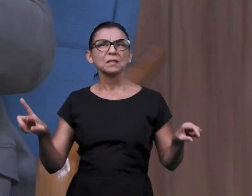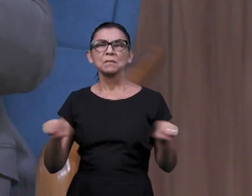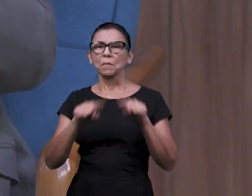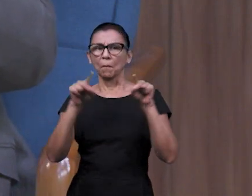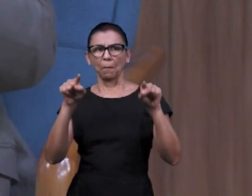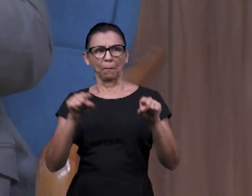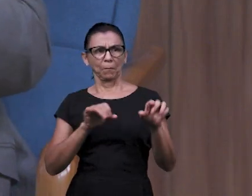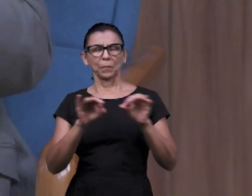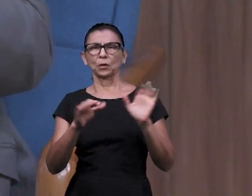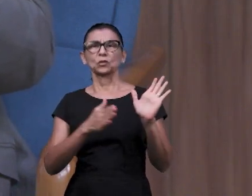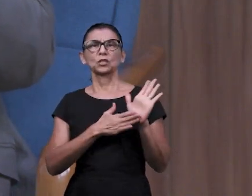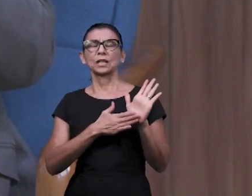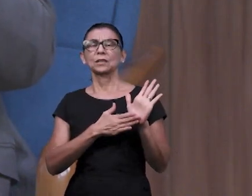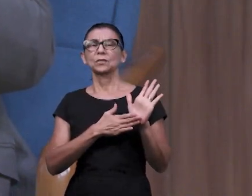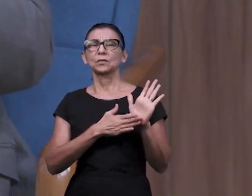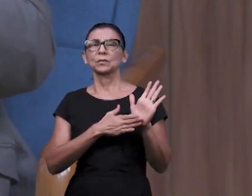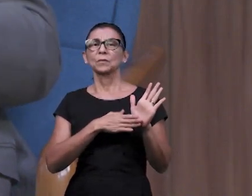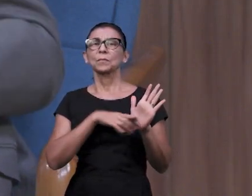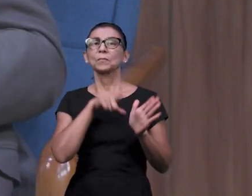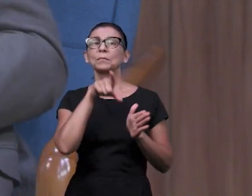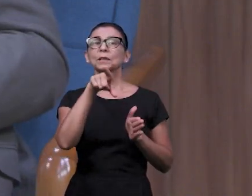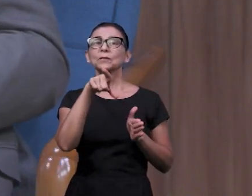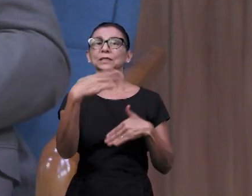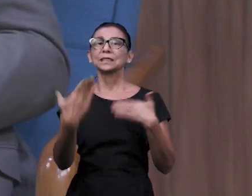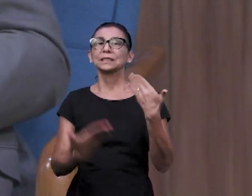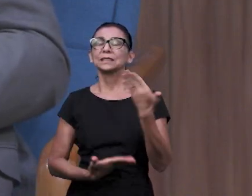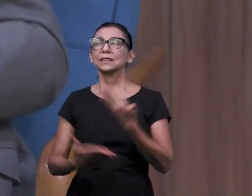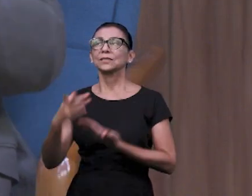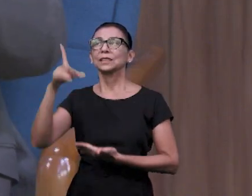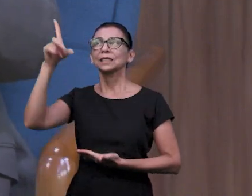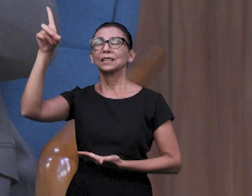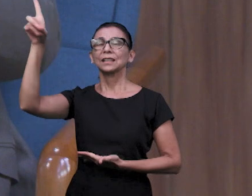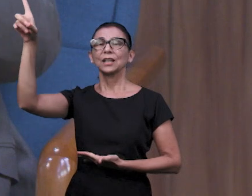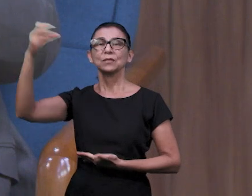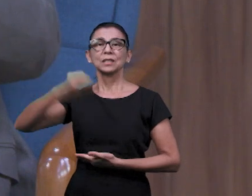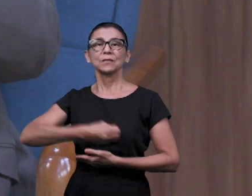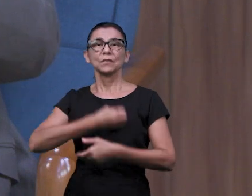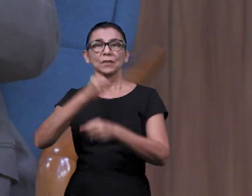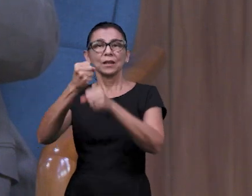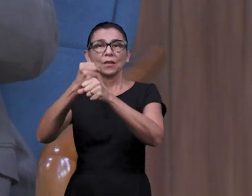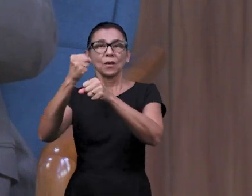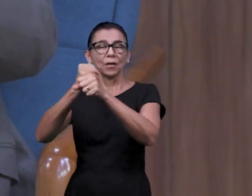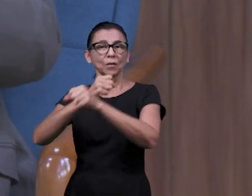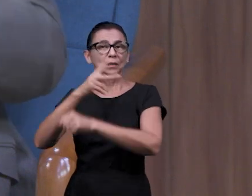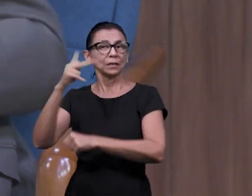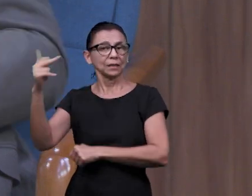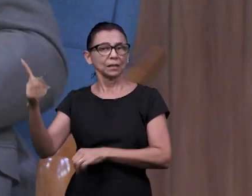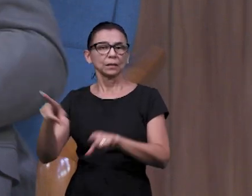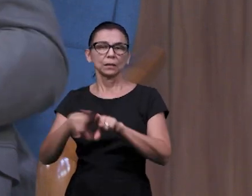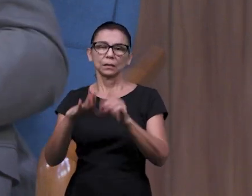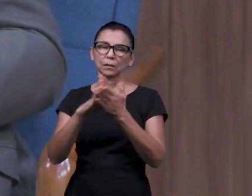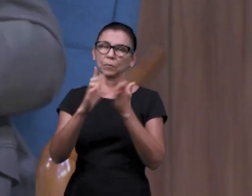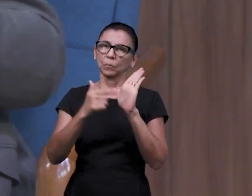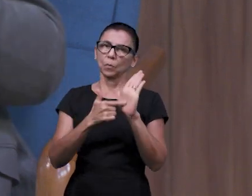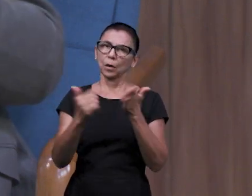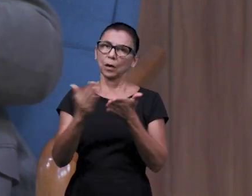est que vous puissiez le servir et vivre son œuvre